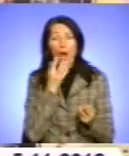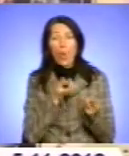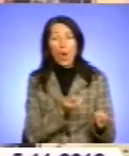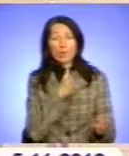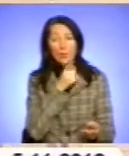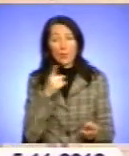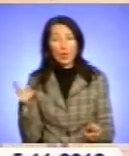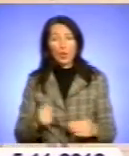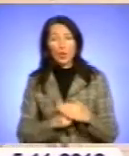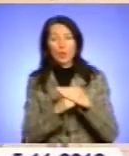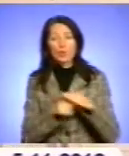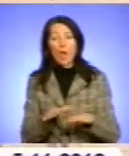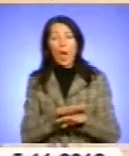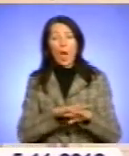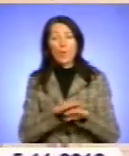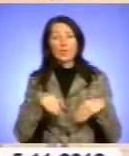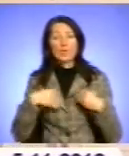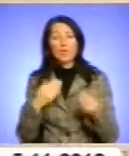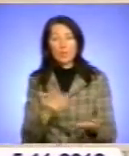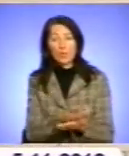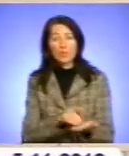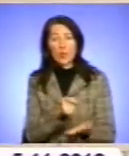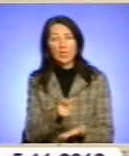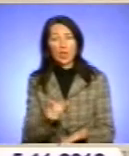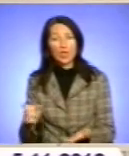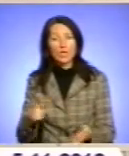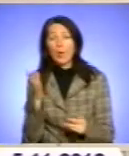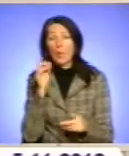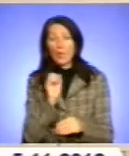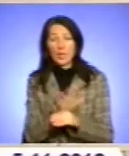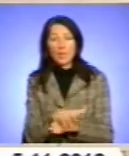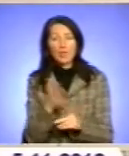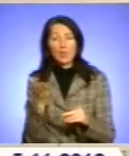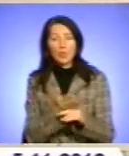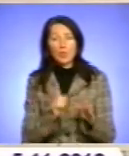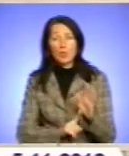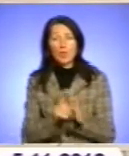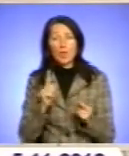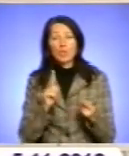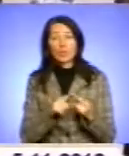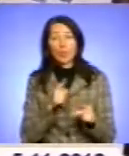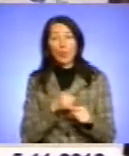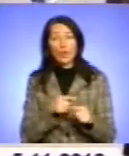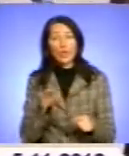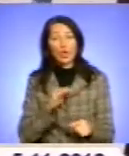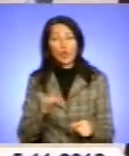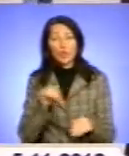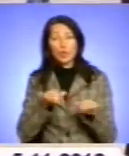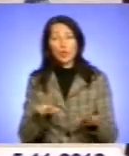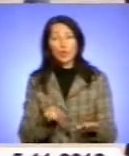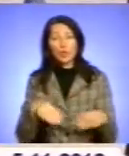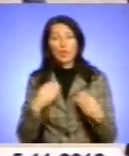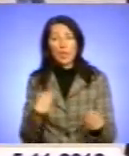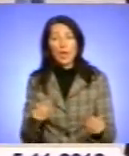період, і основна маса звернень громадян за призначенням субсидій якраз починається в другій половині жовтня. Постанова щодо надання